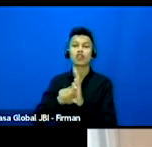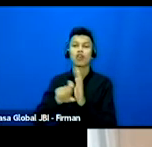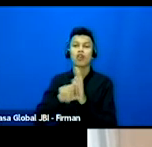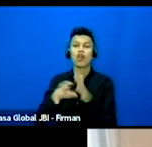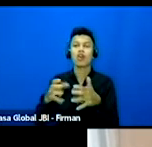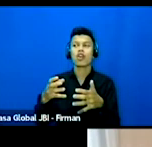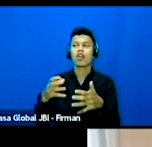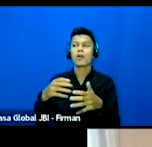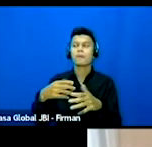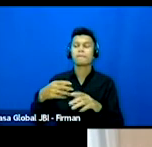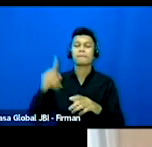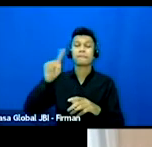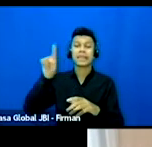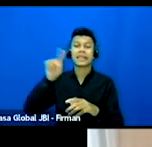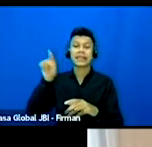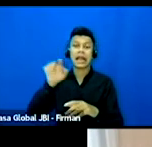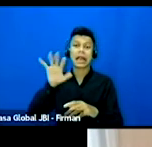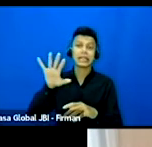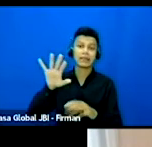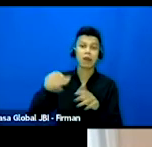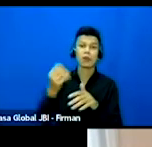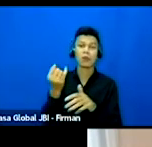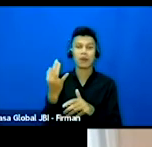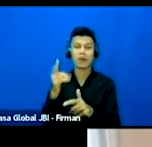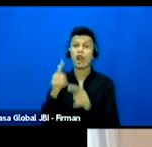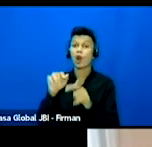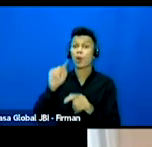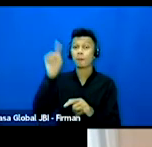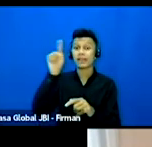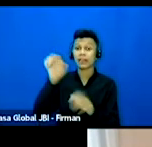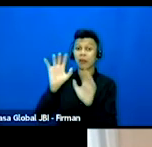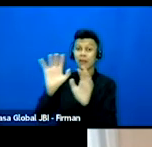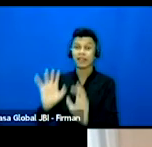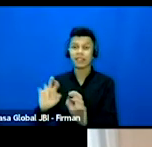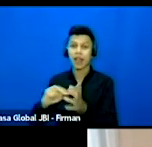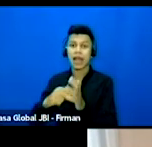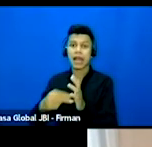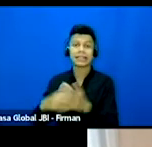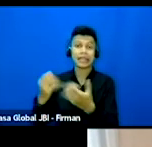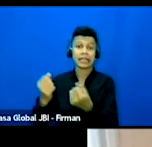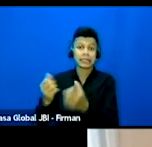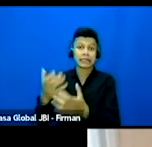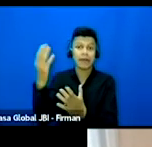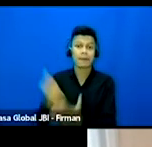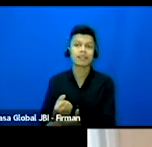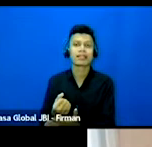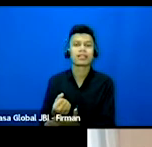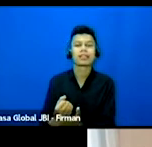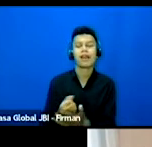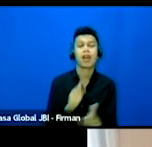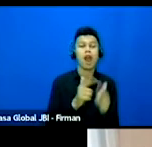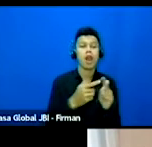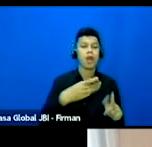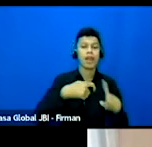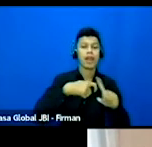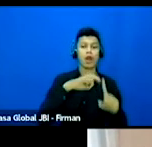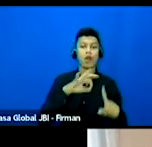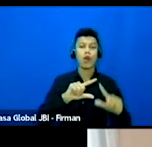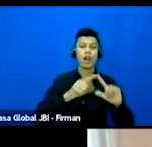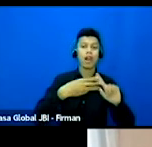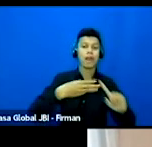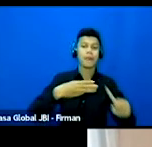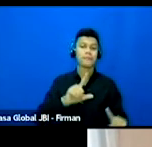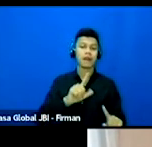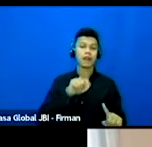makin banyak bintangnya berarti paket hemat energi bisanya seperti itu Sedangkan kalau eco-label tadi daunnya Tipe